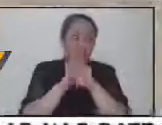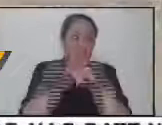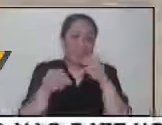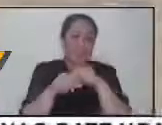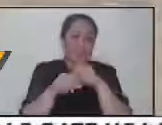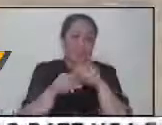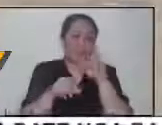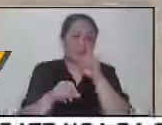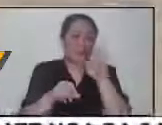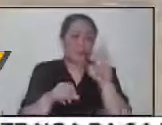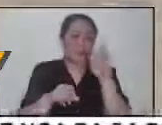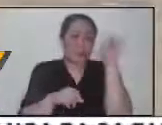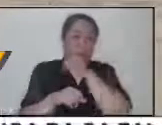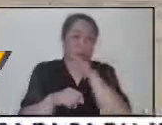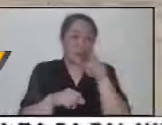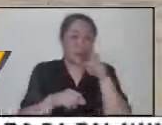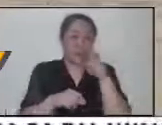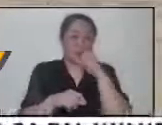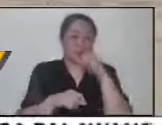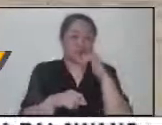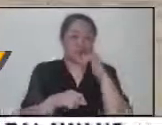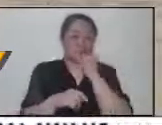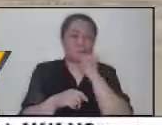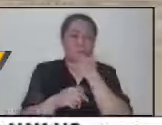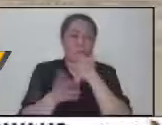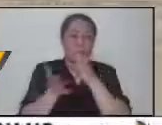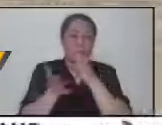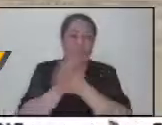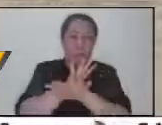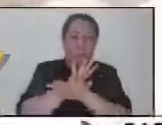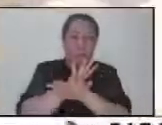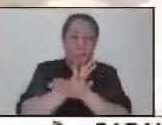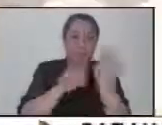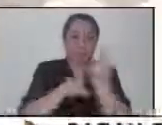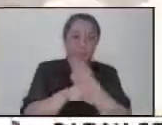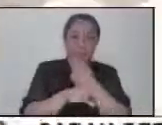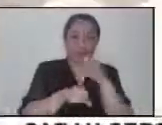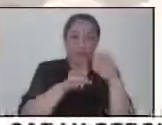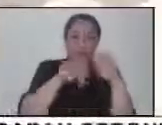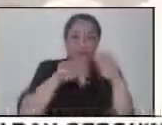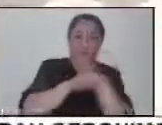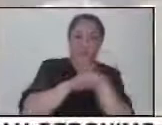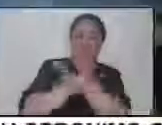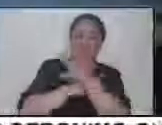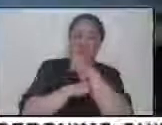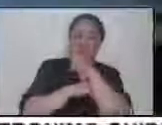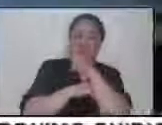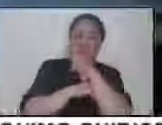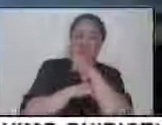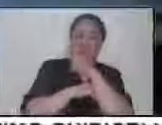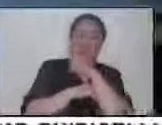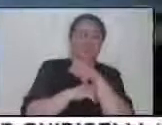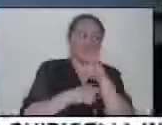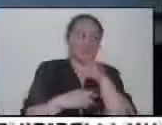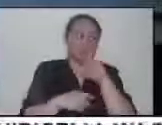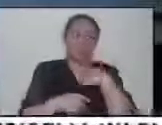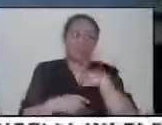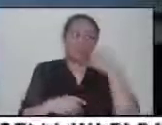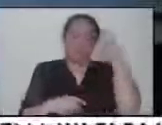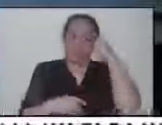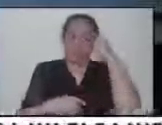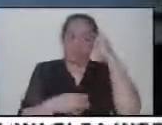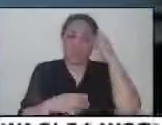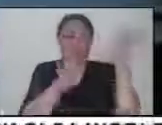sa Tondo, Maynila bilang bahagi ng rehabilitasyon. Dayan, sa ngayon naman, kahit medyo masangsang nga yung amoy